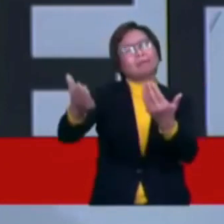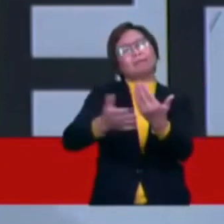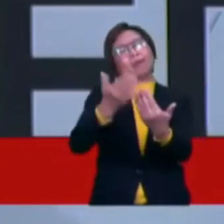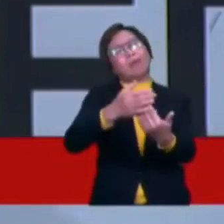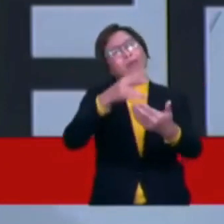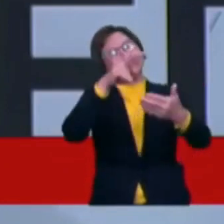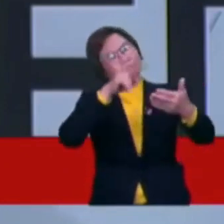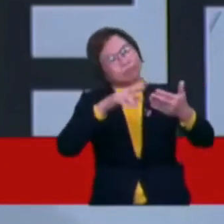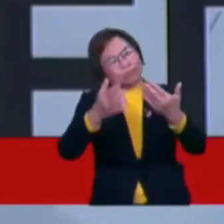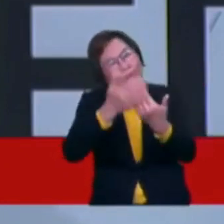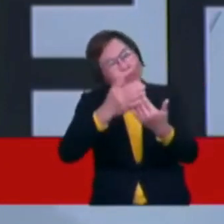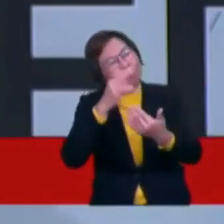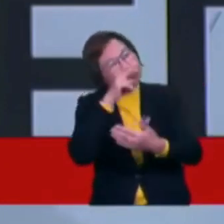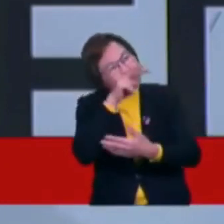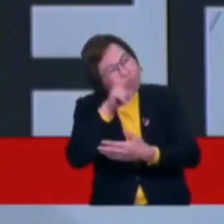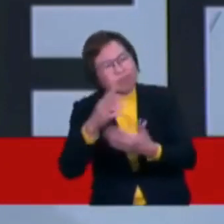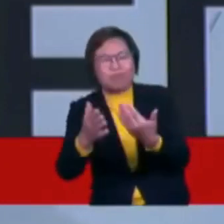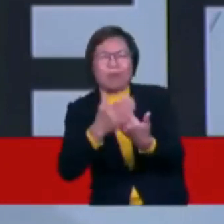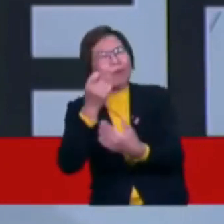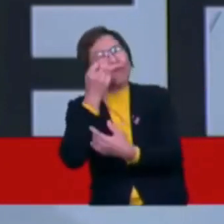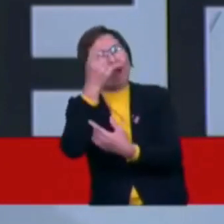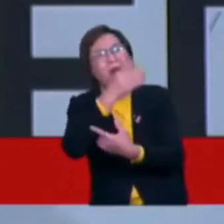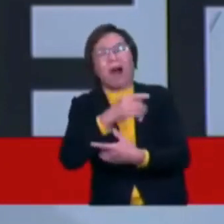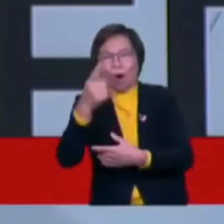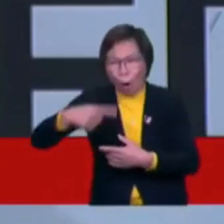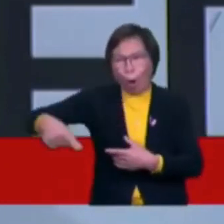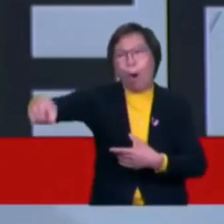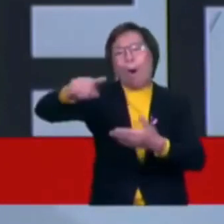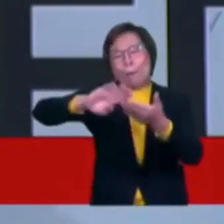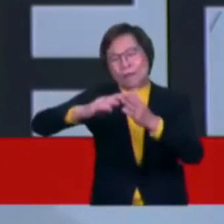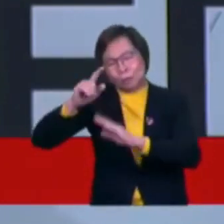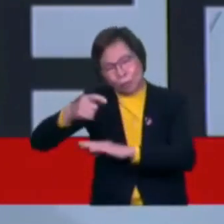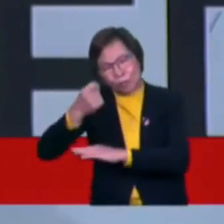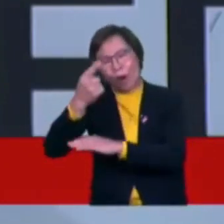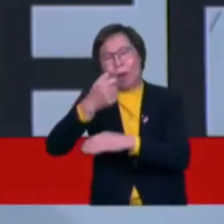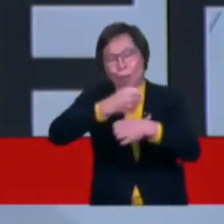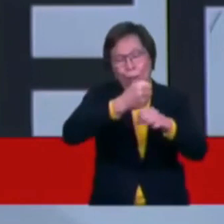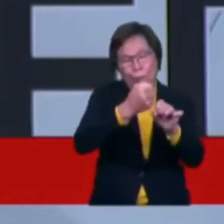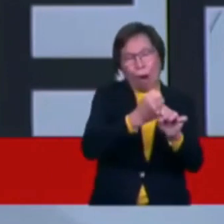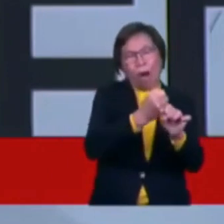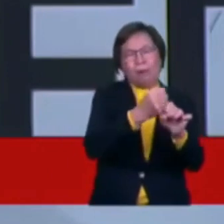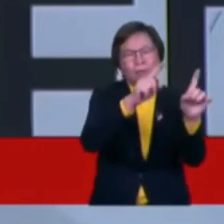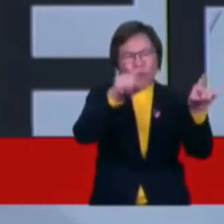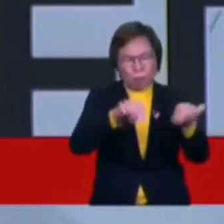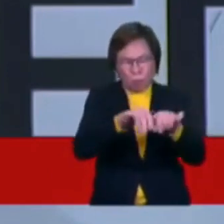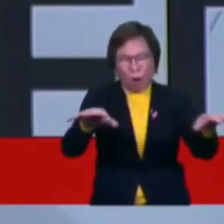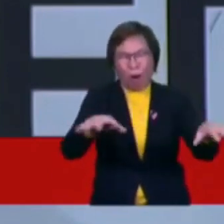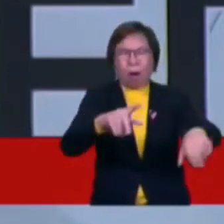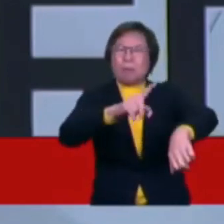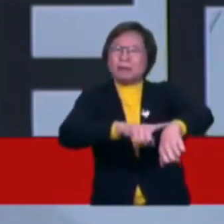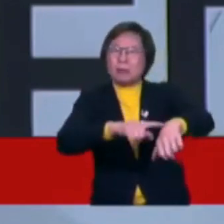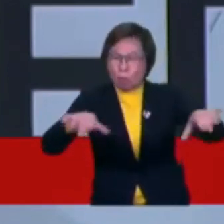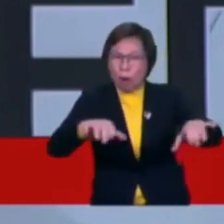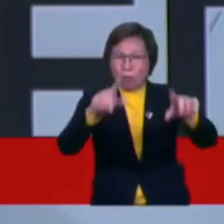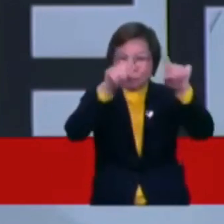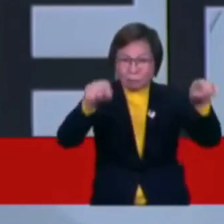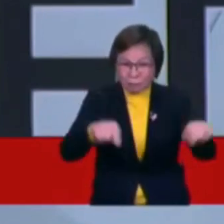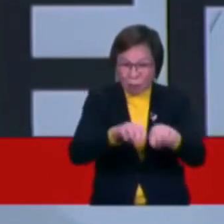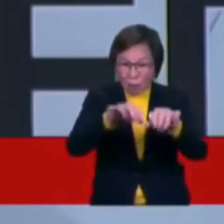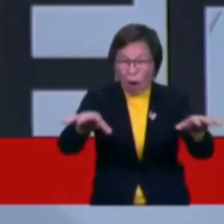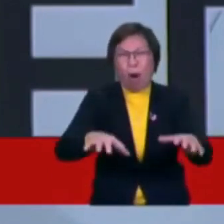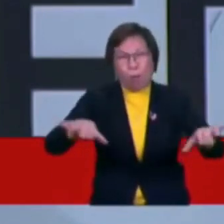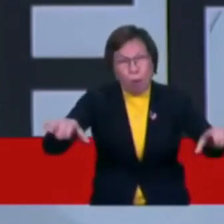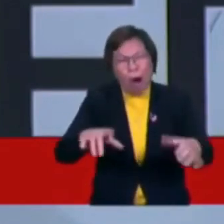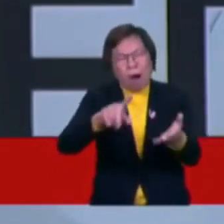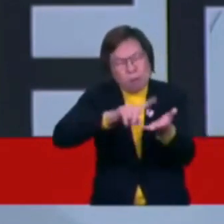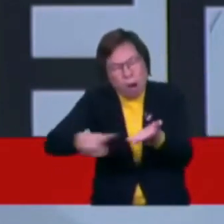dan boleh diakses oleh masyarakat umum. Usaha membangunkan laman web ini telah mengambil masa beberapa